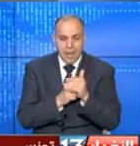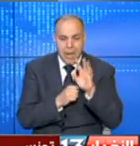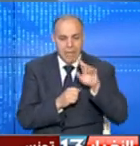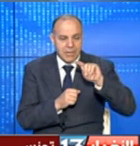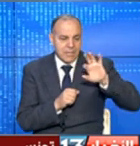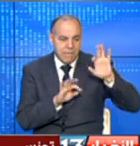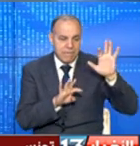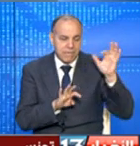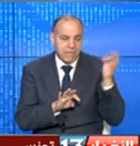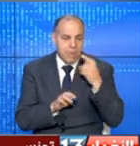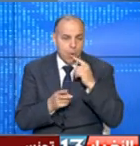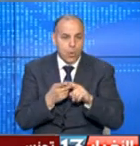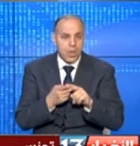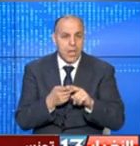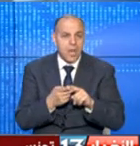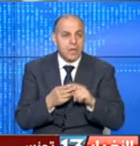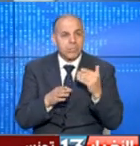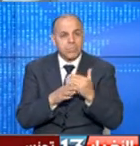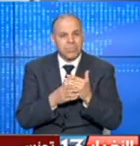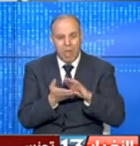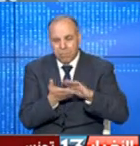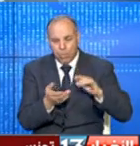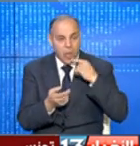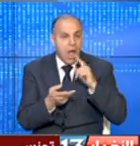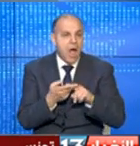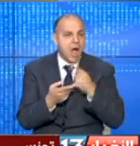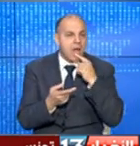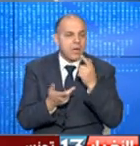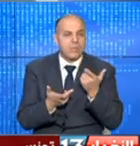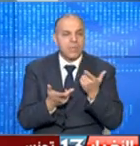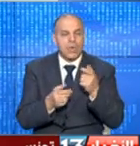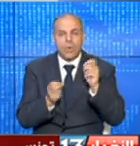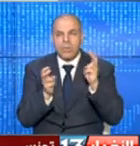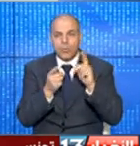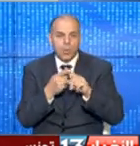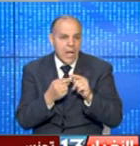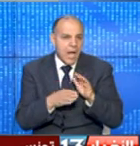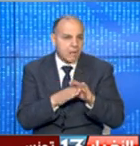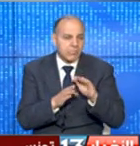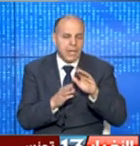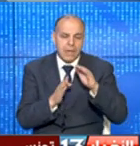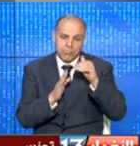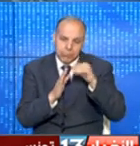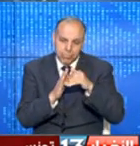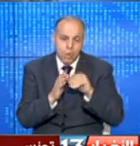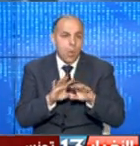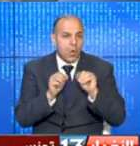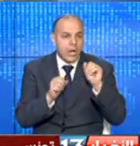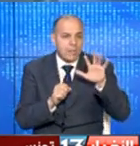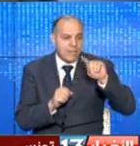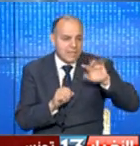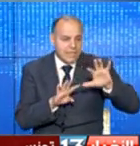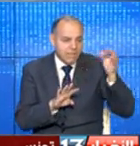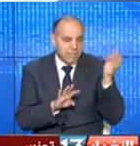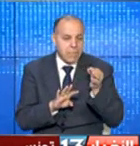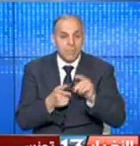تسعه بالمائه في حين واصل التضخم المواد ماعدا الغذائيه والطاقه منحه التنازلي ليبلغ خمسه فاصله تسعه